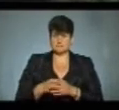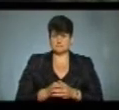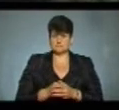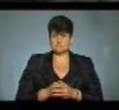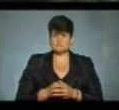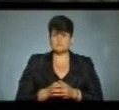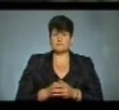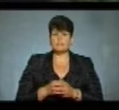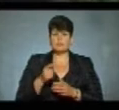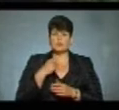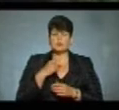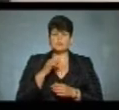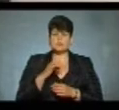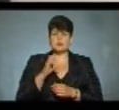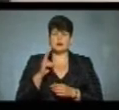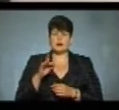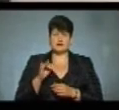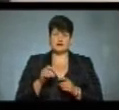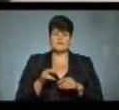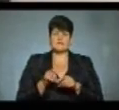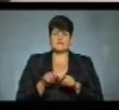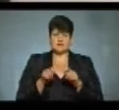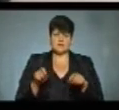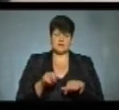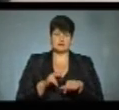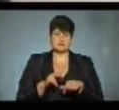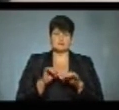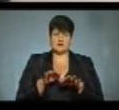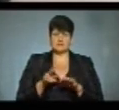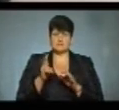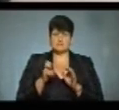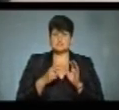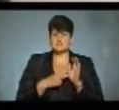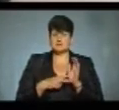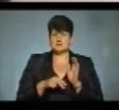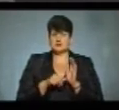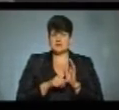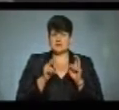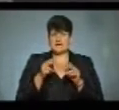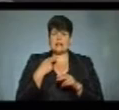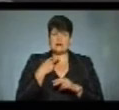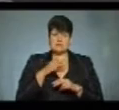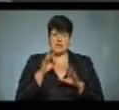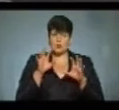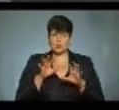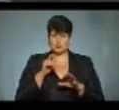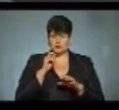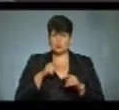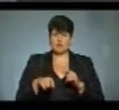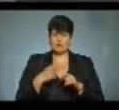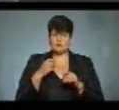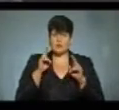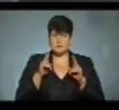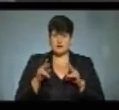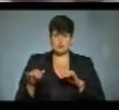словами Сергія Крети, поліцейські порушили кримінальне провадження за статтею 276 Кримінального кодексу України. Порушення правил безпеки